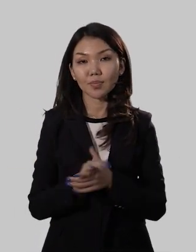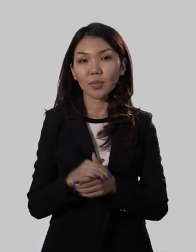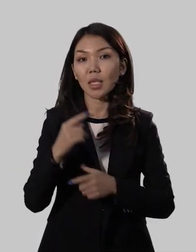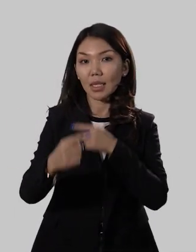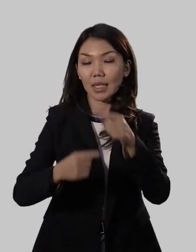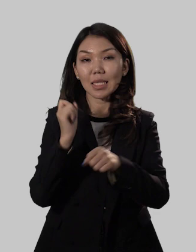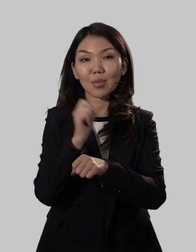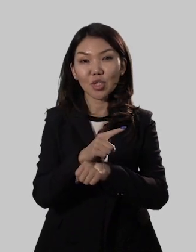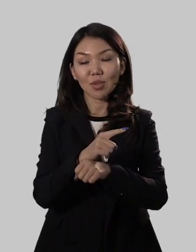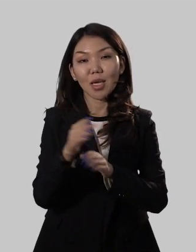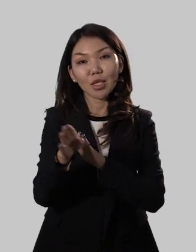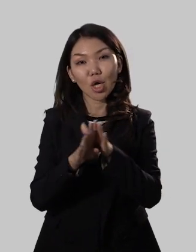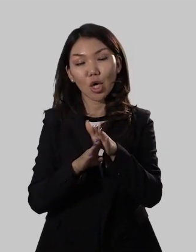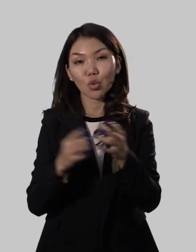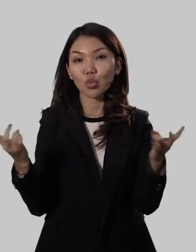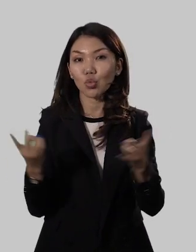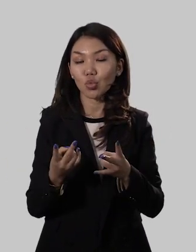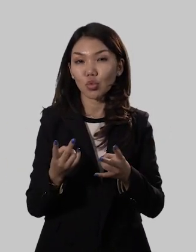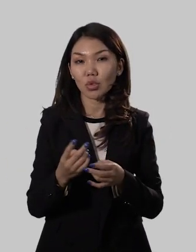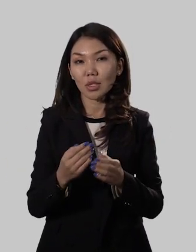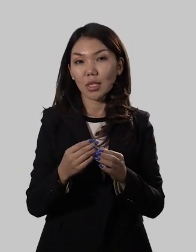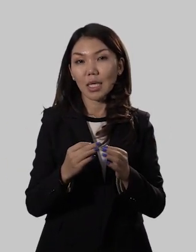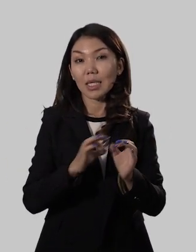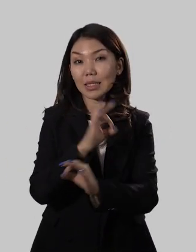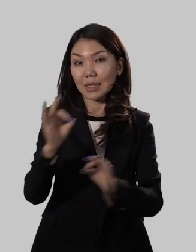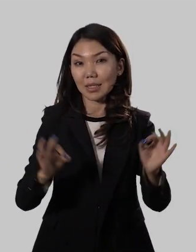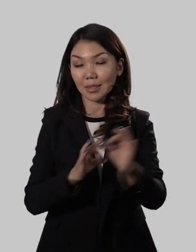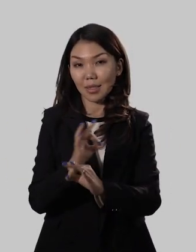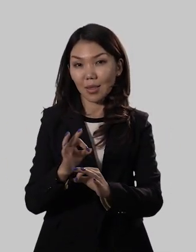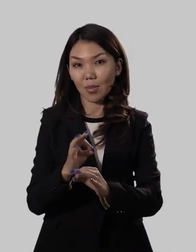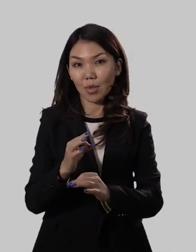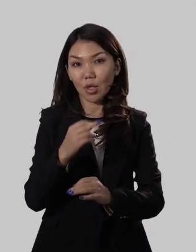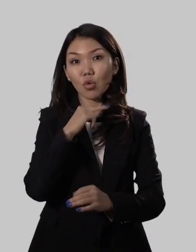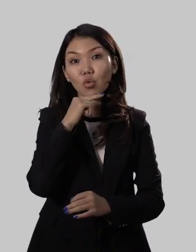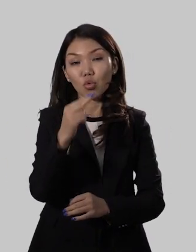Балдар, кийинки тапшырманы аткаруу үчүн схемага көңүл бургула.